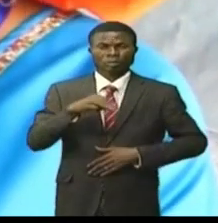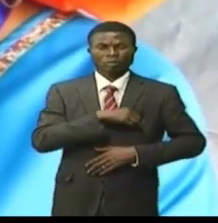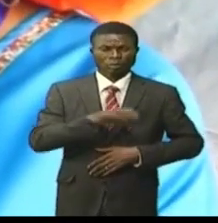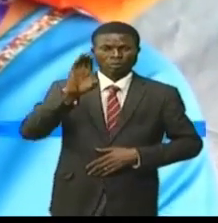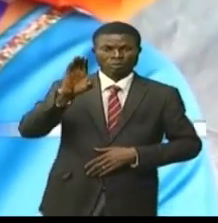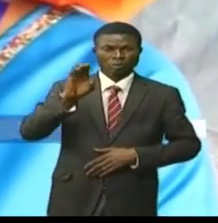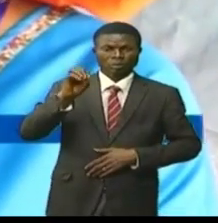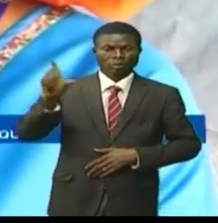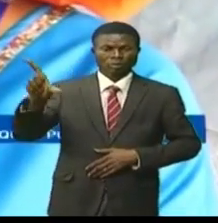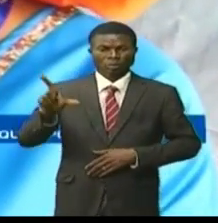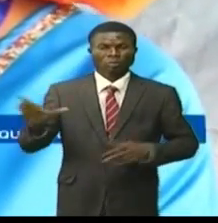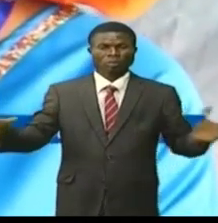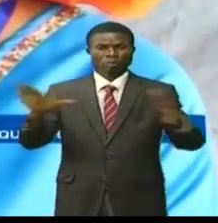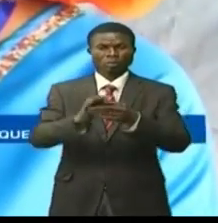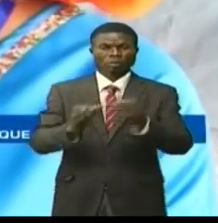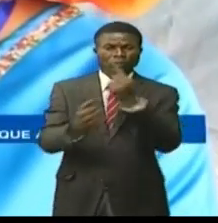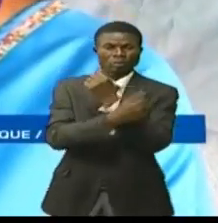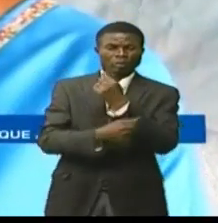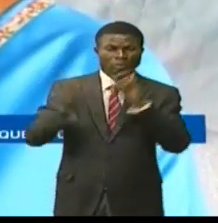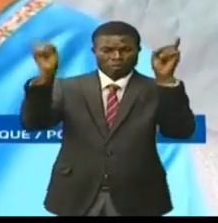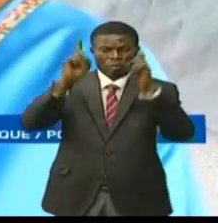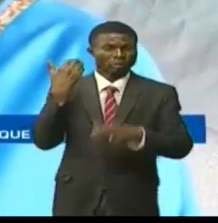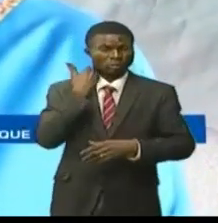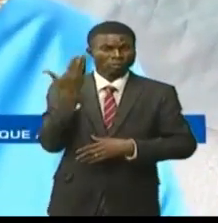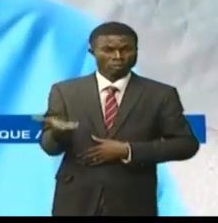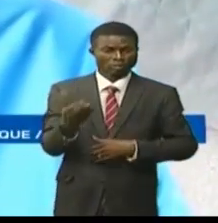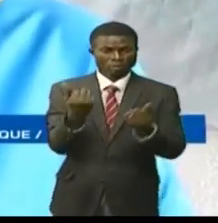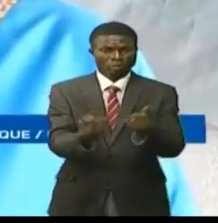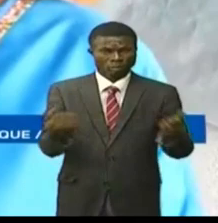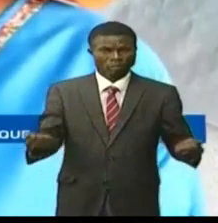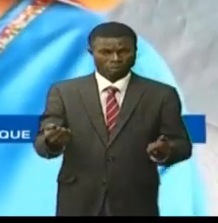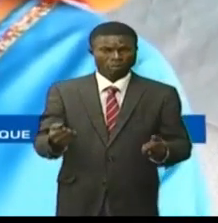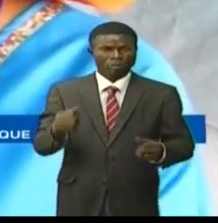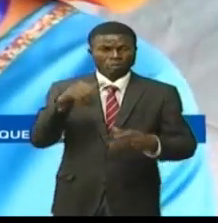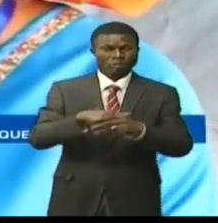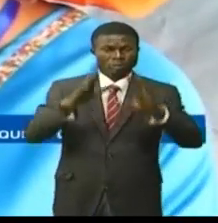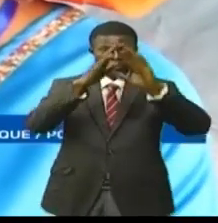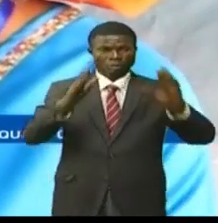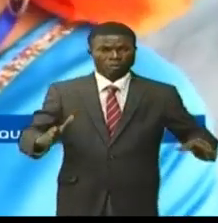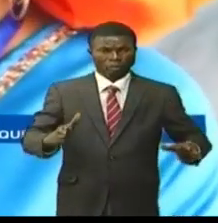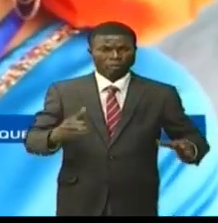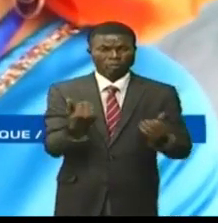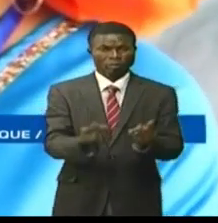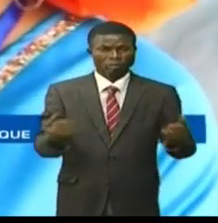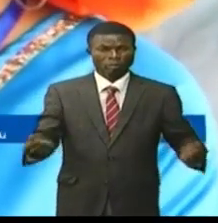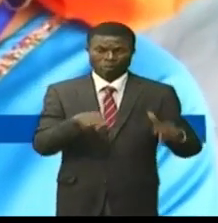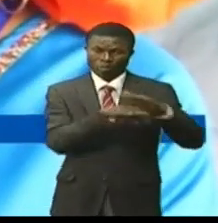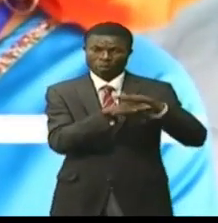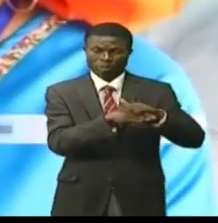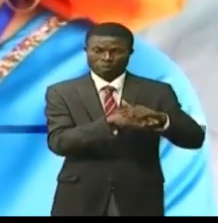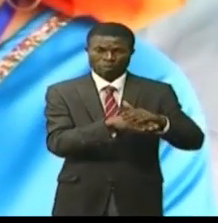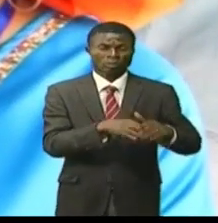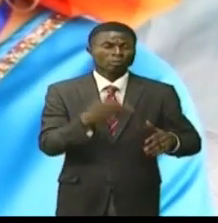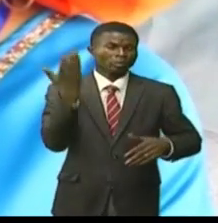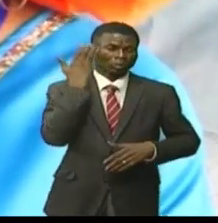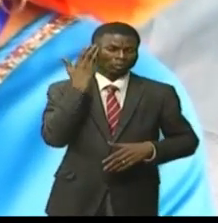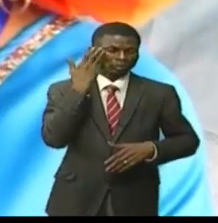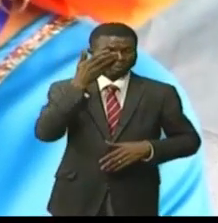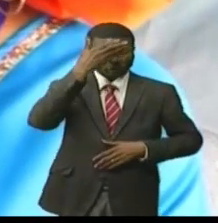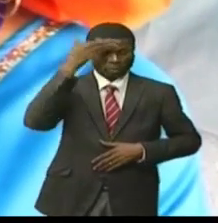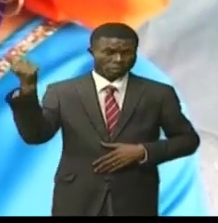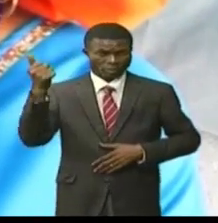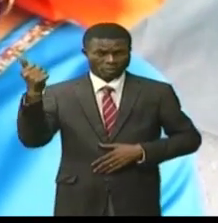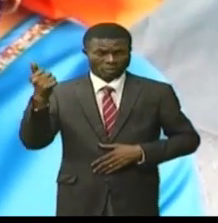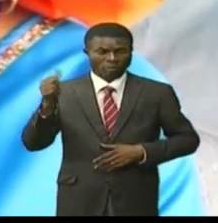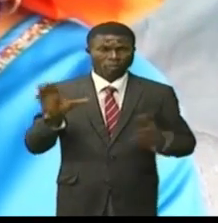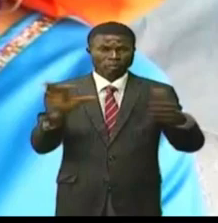réunir tous les pays africains, surtout ceux qui en souffrent, et que les enfants sont encore dans les maisons, les enfants sont encore attachés, et que les parents ignorent que l'union